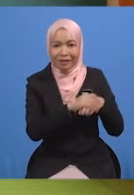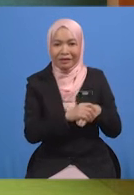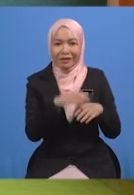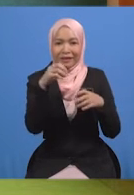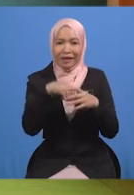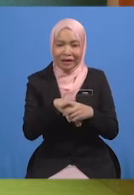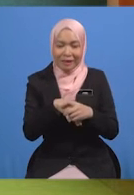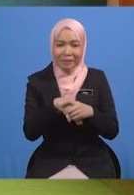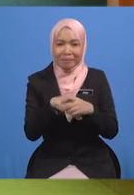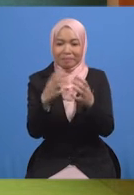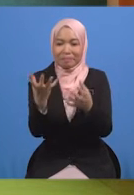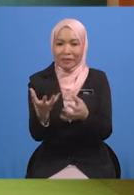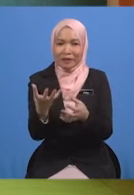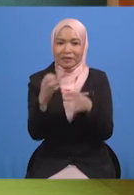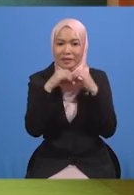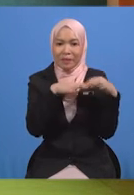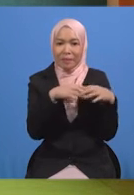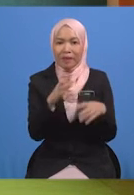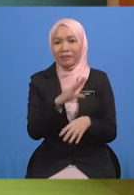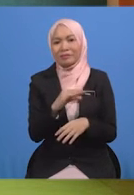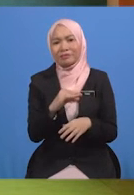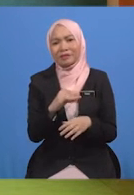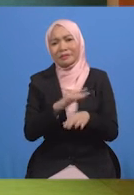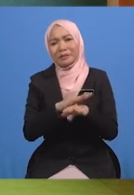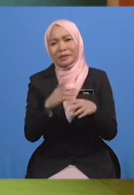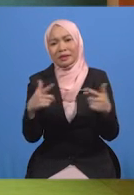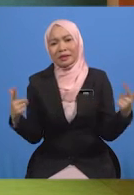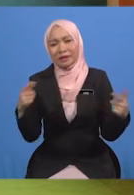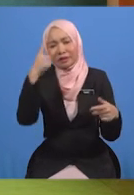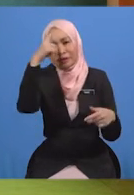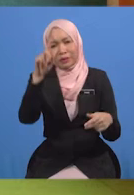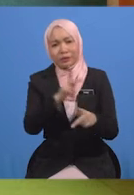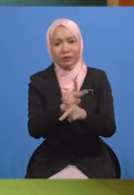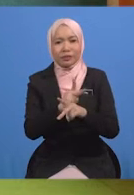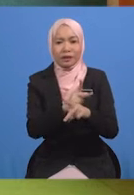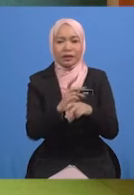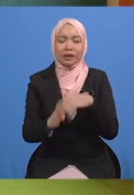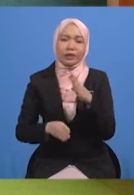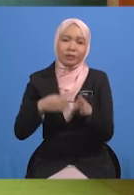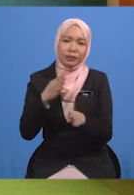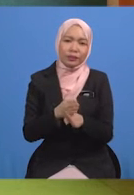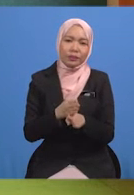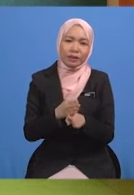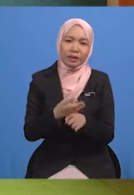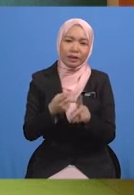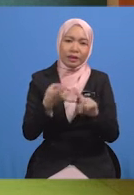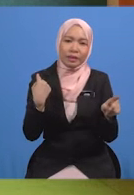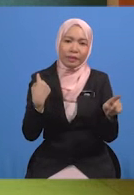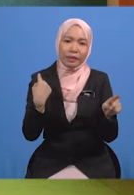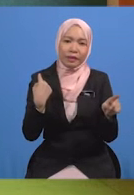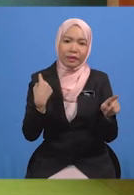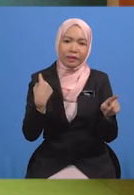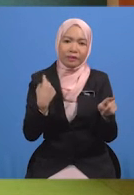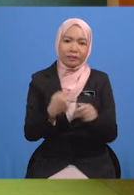di dalam tong sampah dan sebagainya untuk memelihara bumi